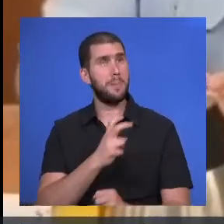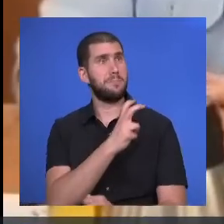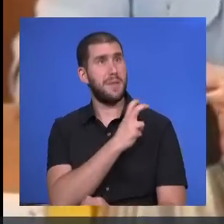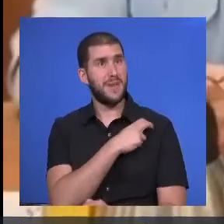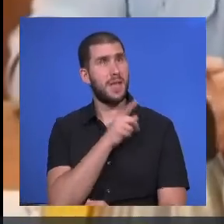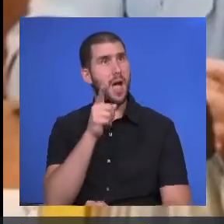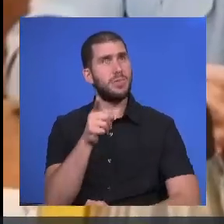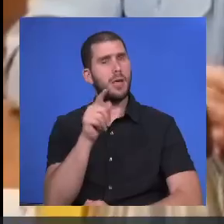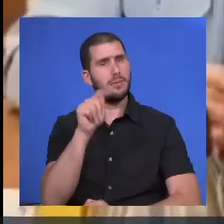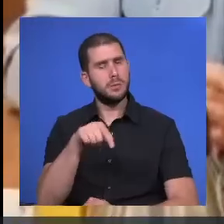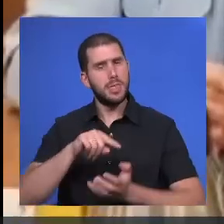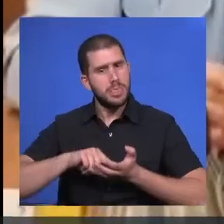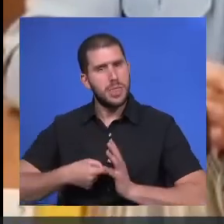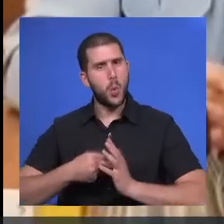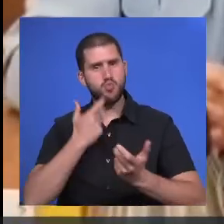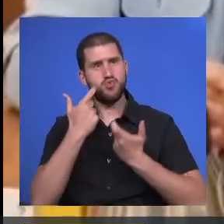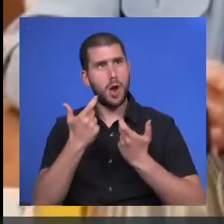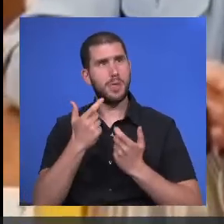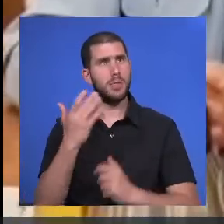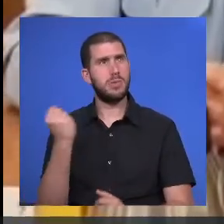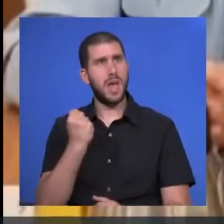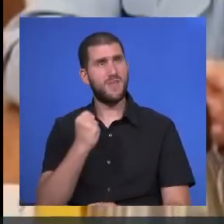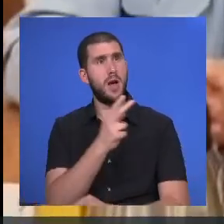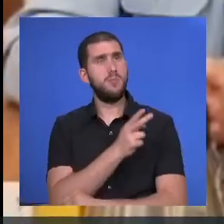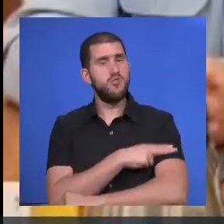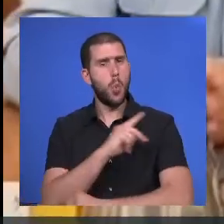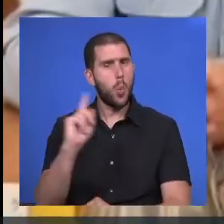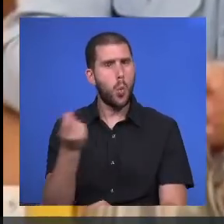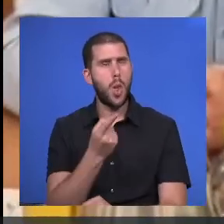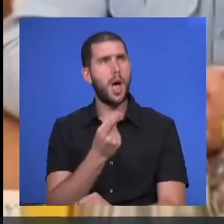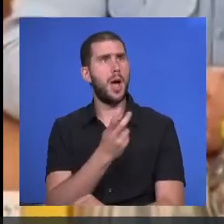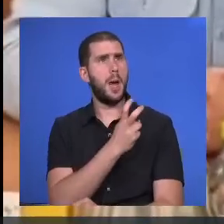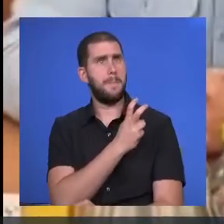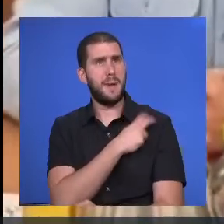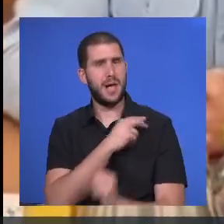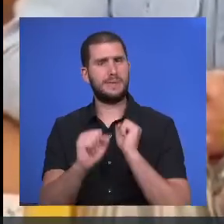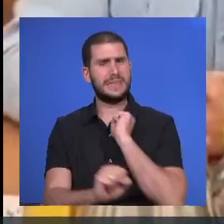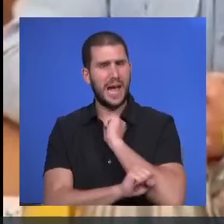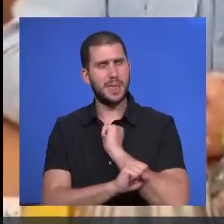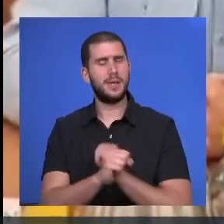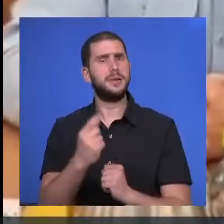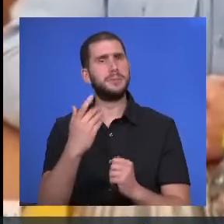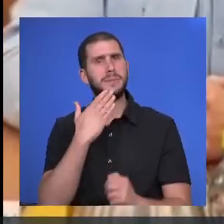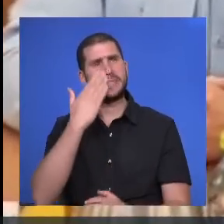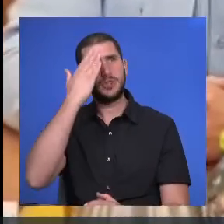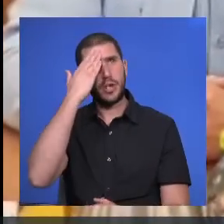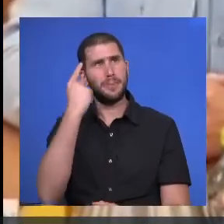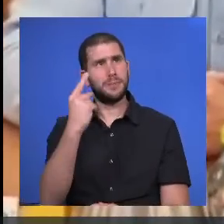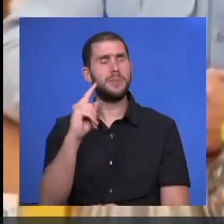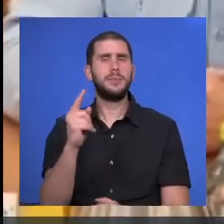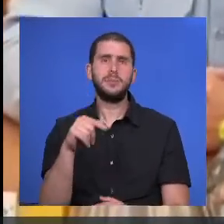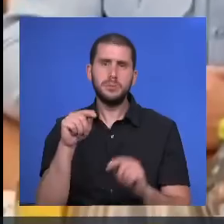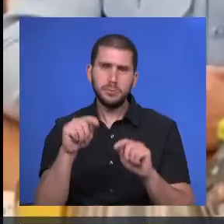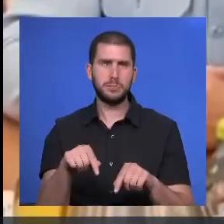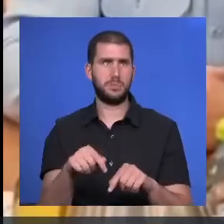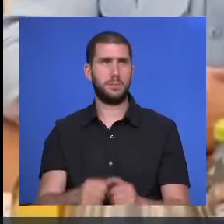בצורה נחושה, תקיפה, שהמשטרה כולה, סמפכ"ל, המפכ"ל בעזרת השם, שיהיה כאן,